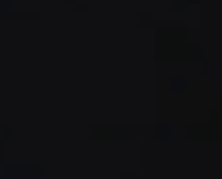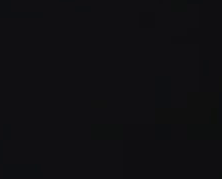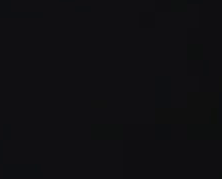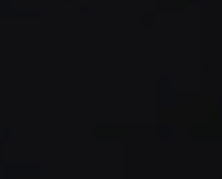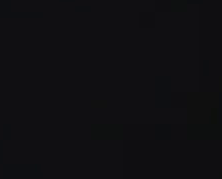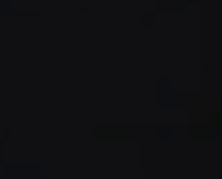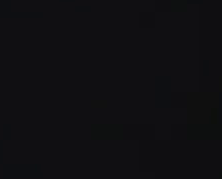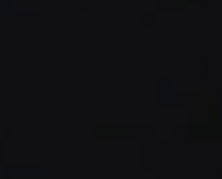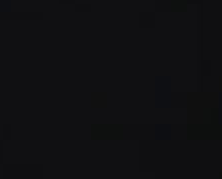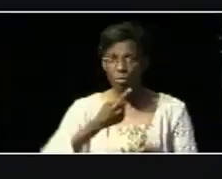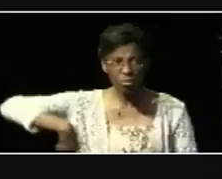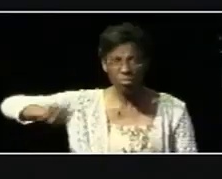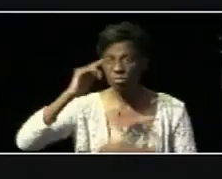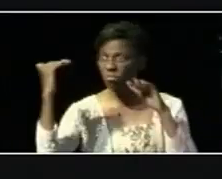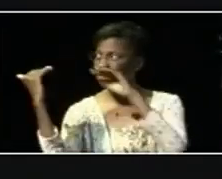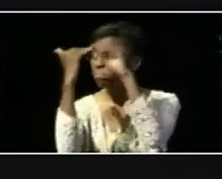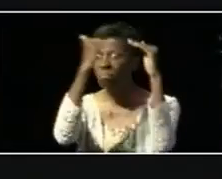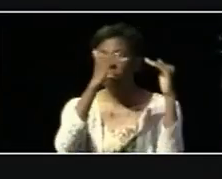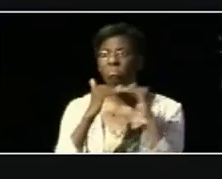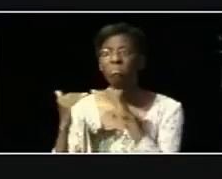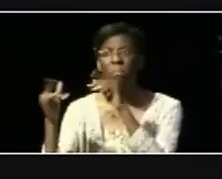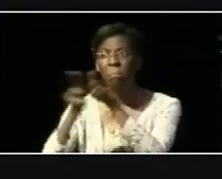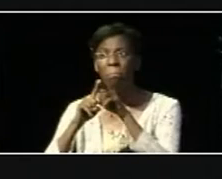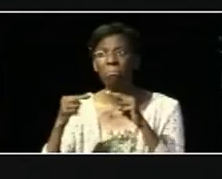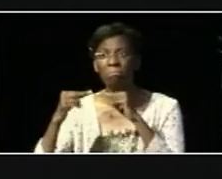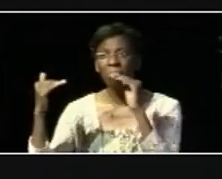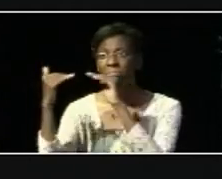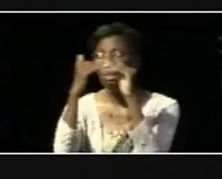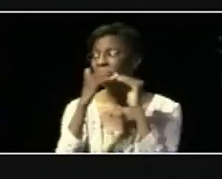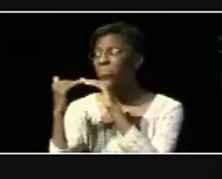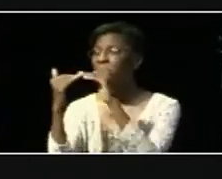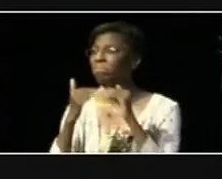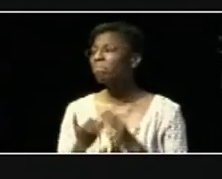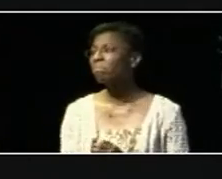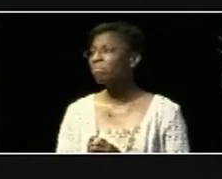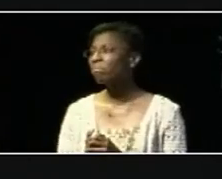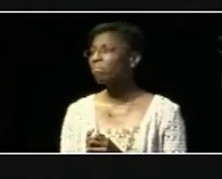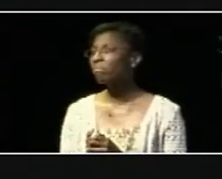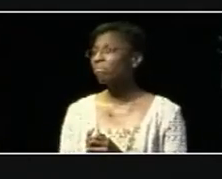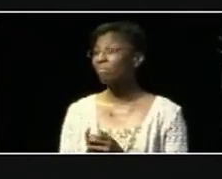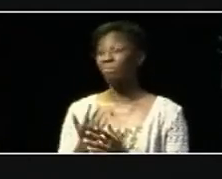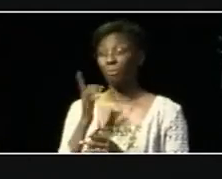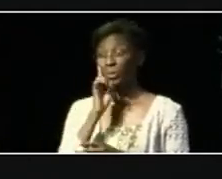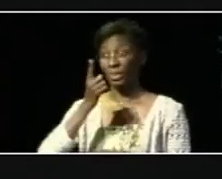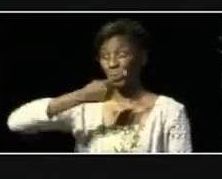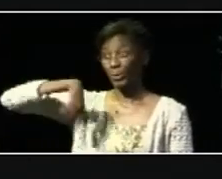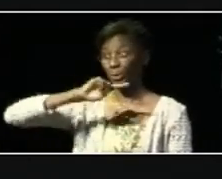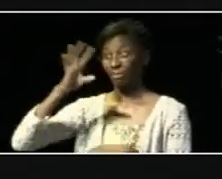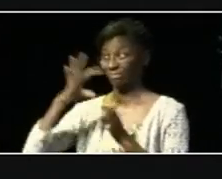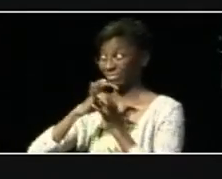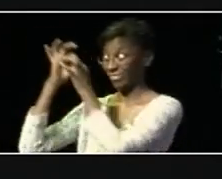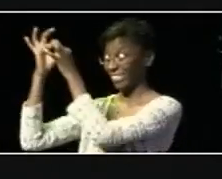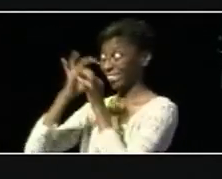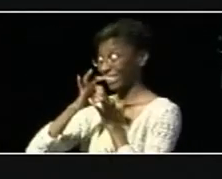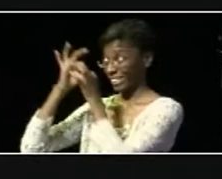vous. We are all in need of the blood and the saving power of Jesus Christ. Nous dépendons tous du sang précieux et du pouvoir